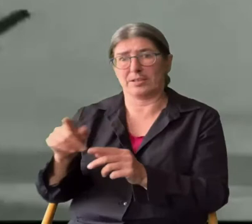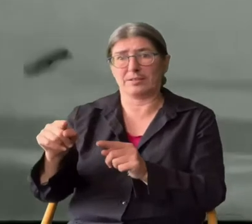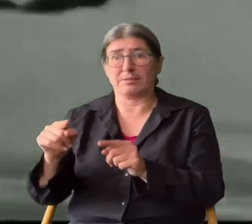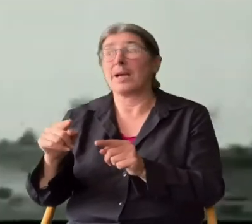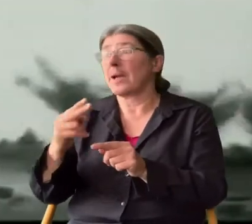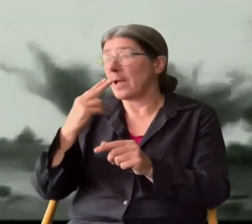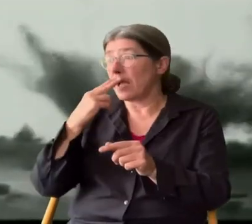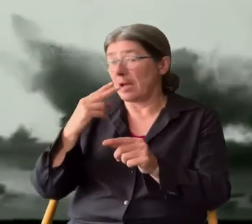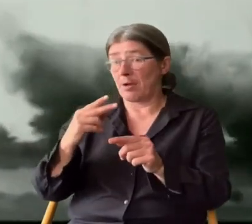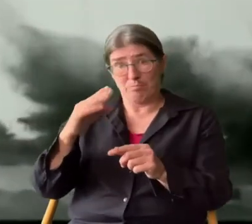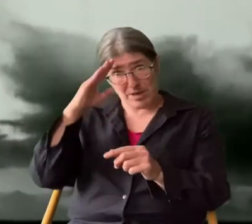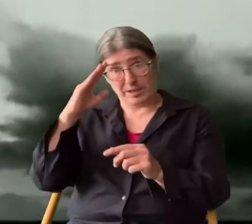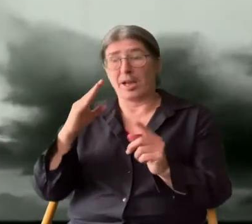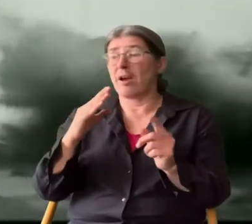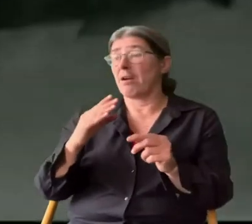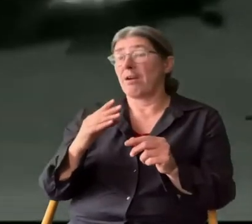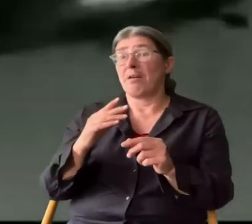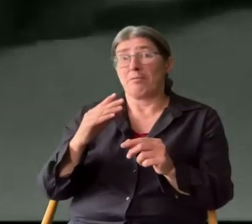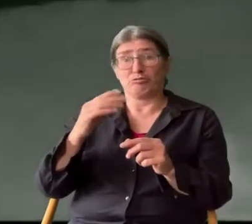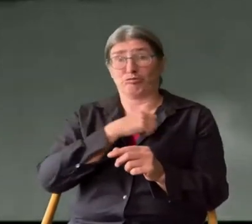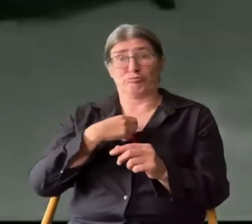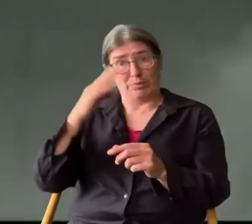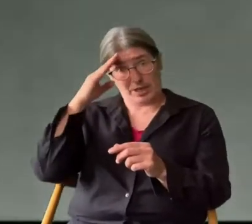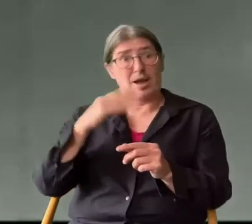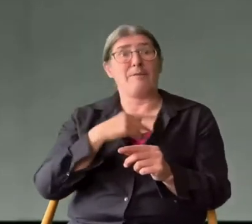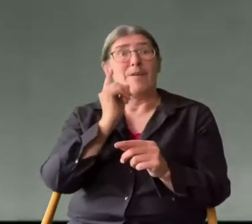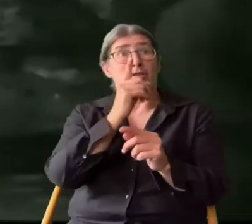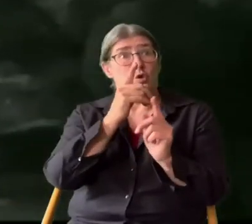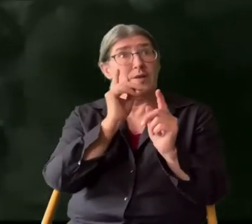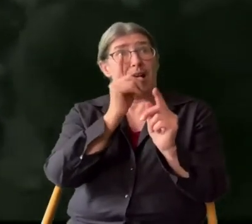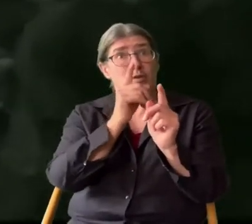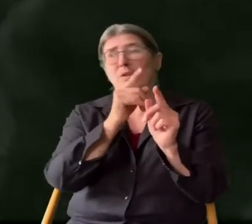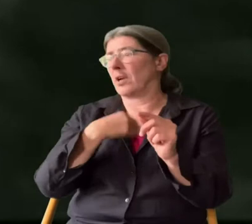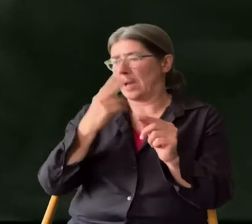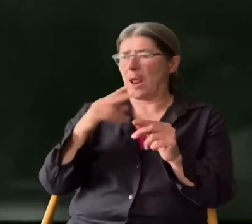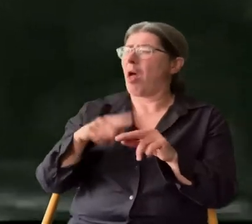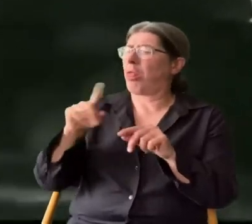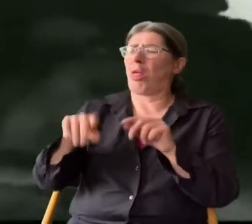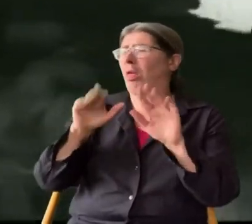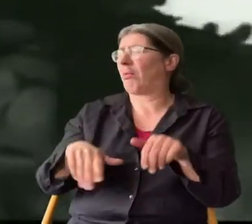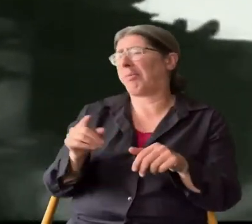Hitler hatte die Warnungen seiner Militärs verspottet als größten Bluff seit Genghis Khan.